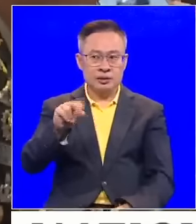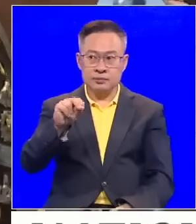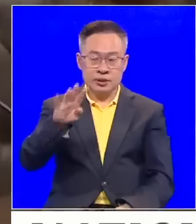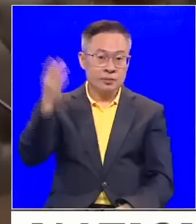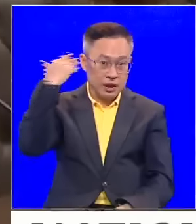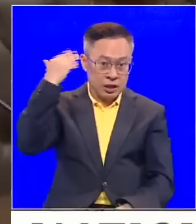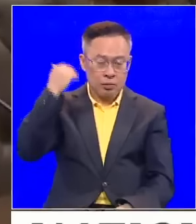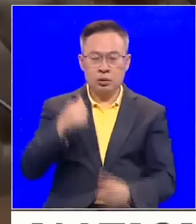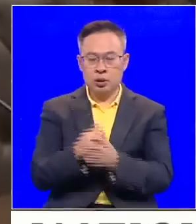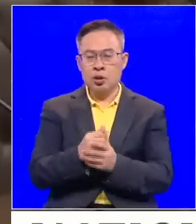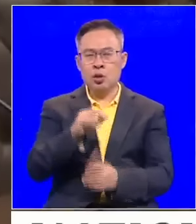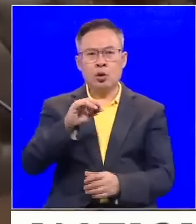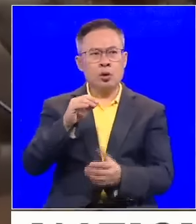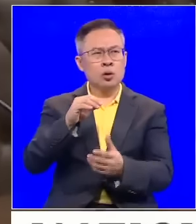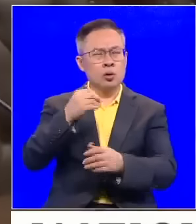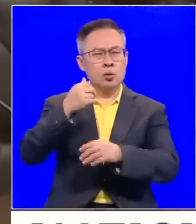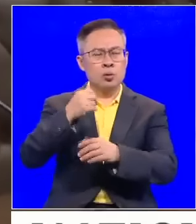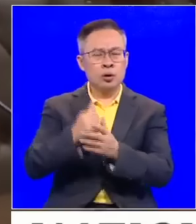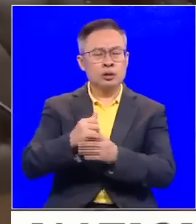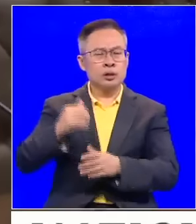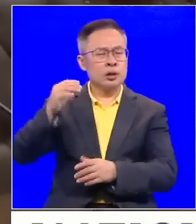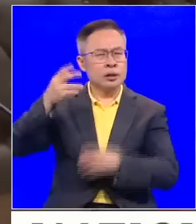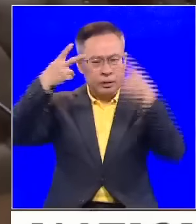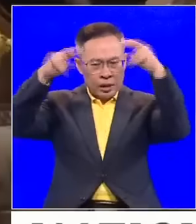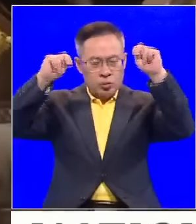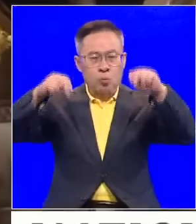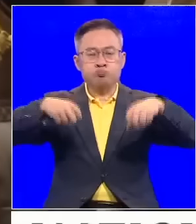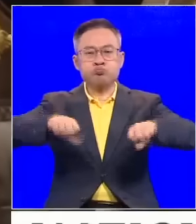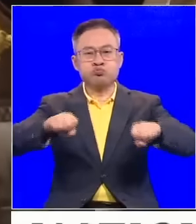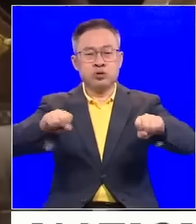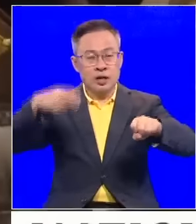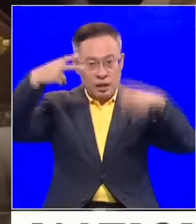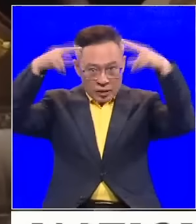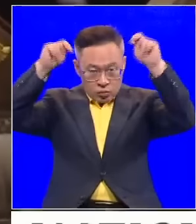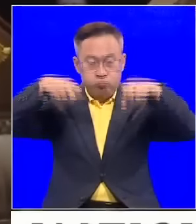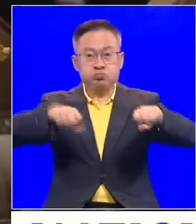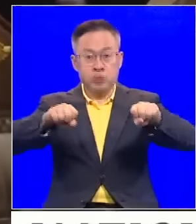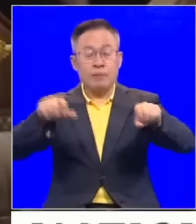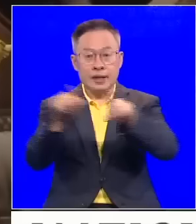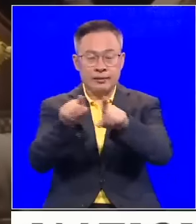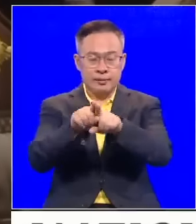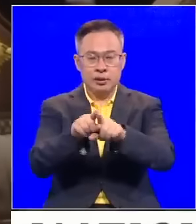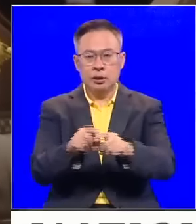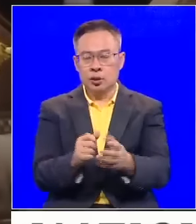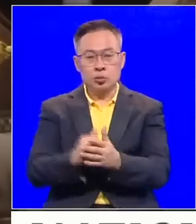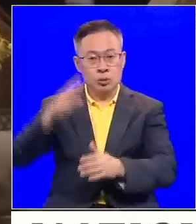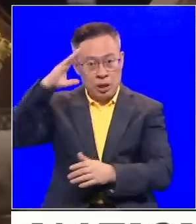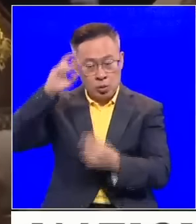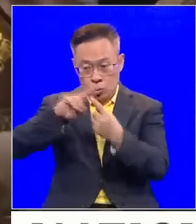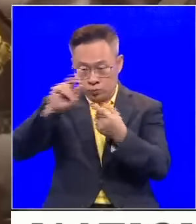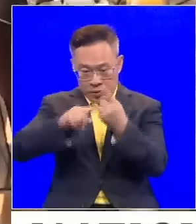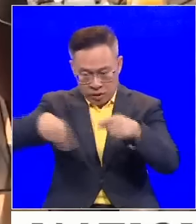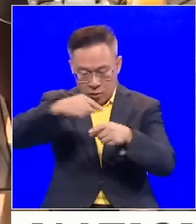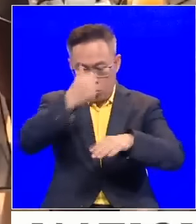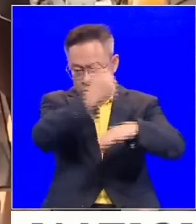ก็เคยยึดอำนาจจากรัฐบาลพลเอกชาติชายชุนหวันมาแล้วพอรอบนี้จะเอายังไงเตรียมทหาร24จะขึ้นระนา